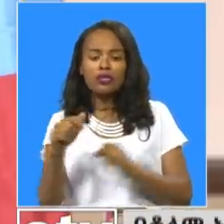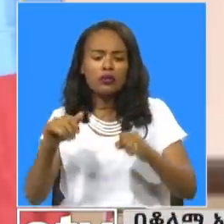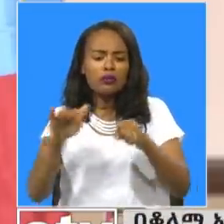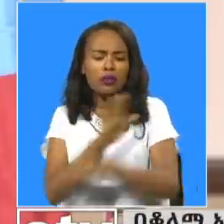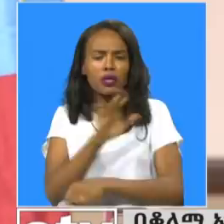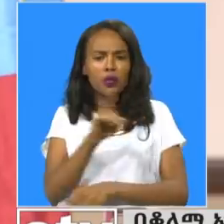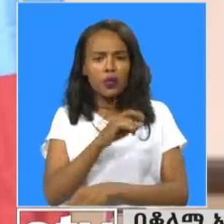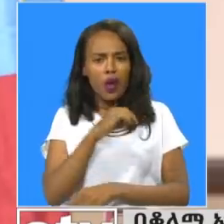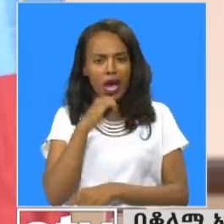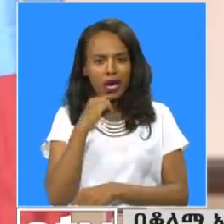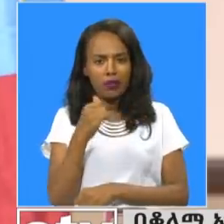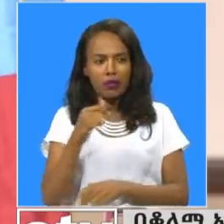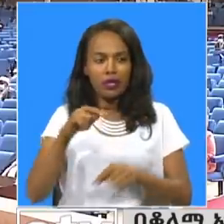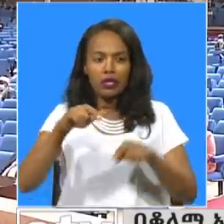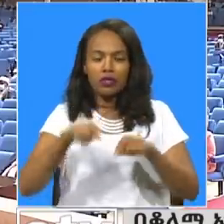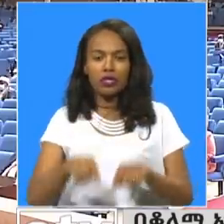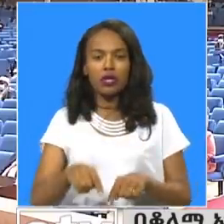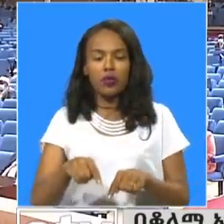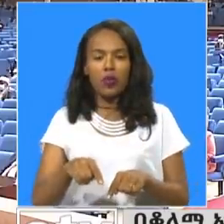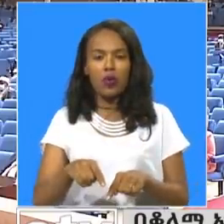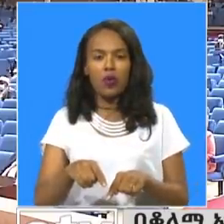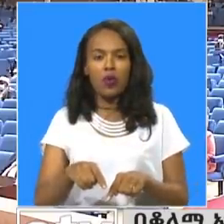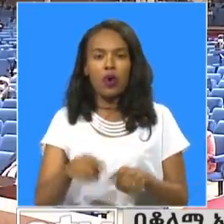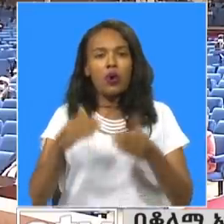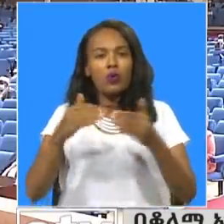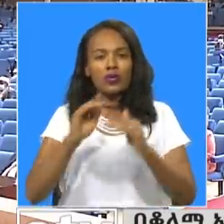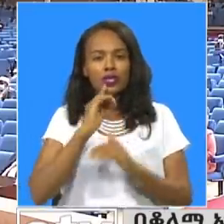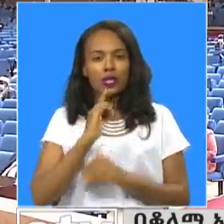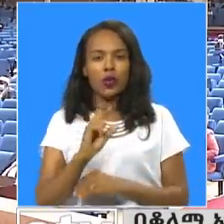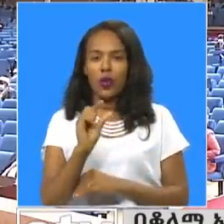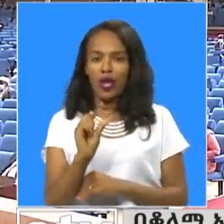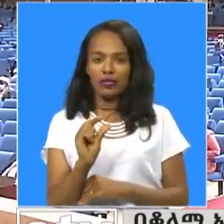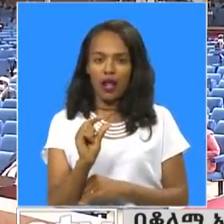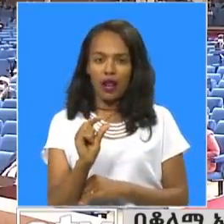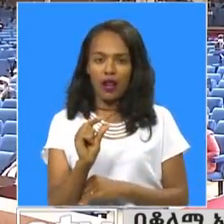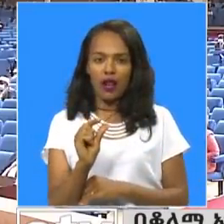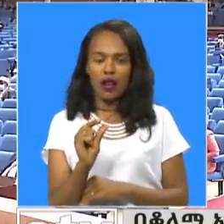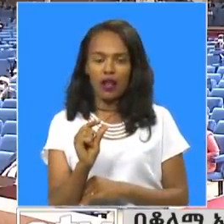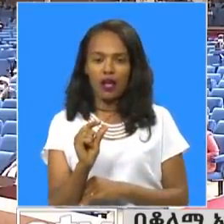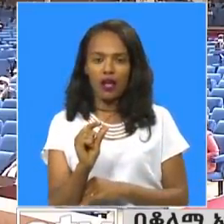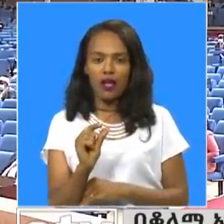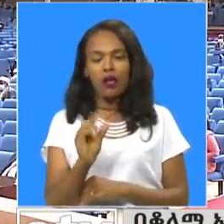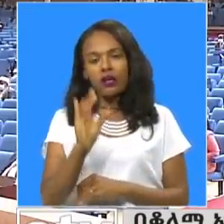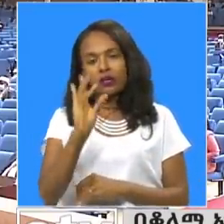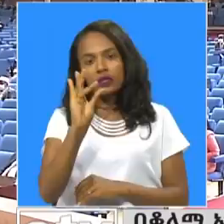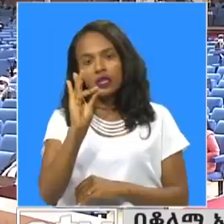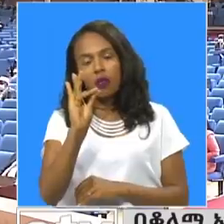ያቀም ዘንድሮም ውስን ነው ያንሰናል።